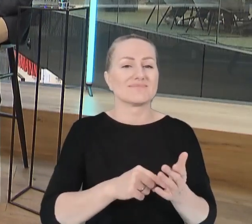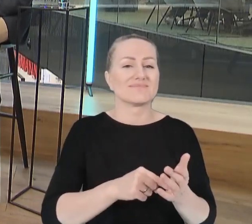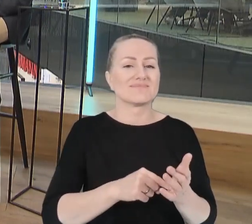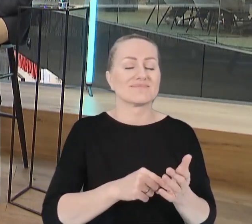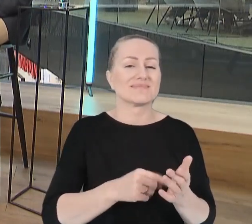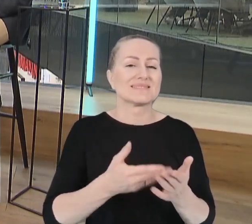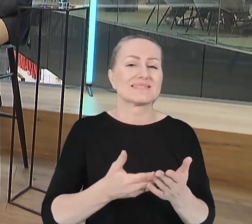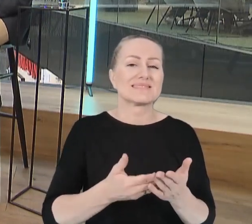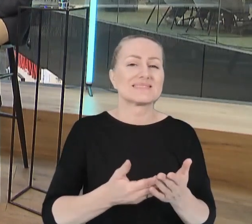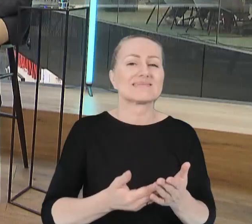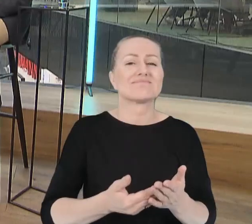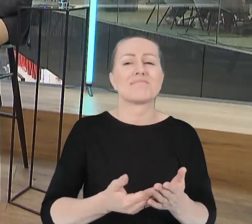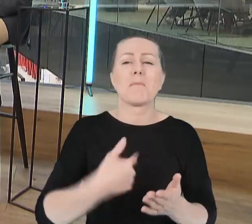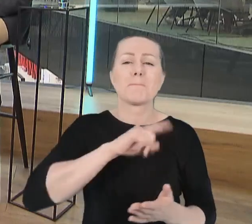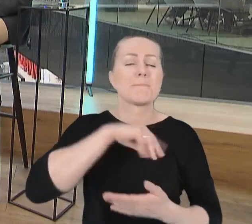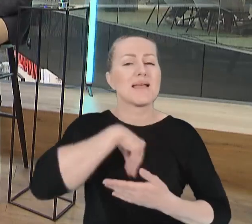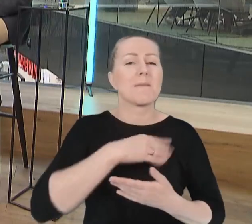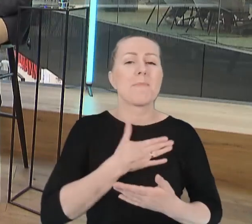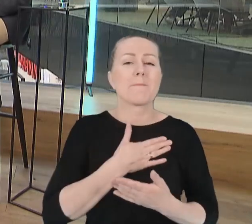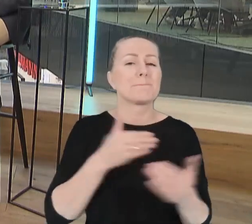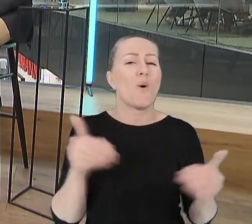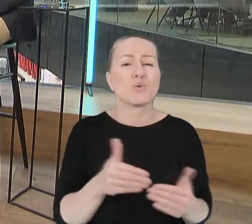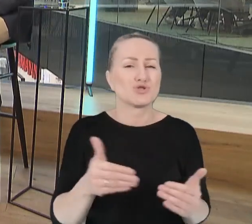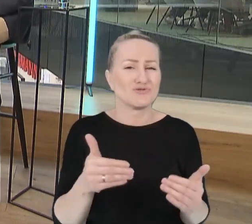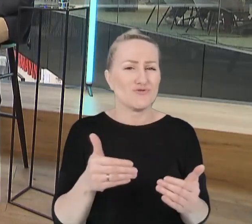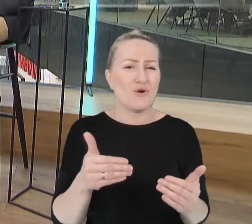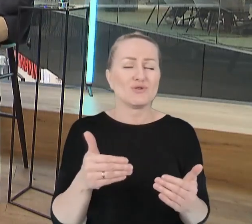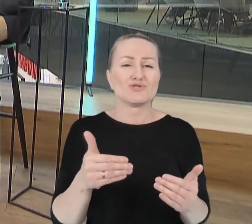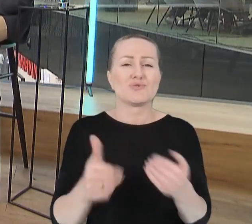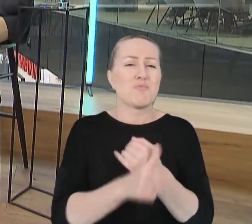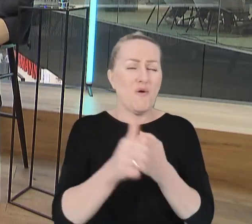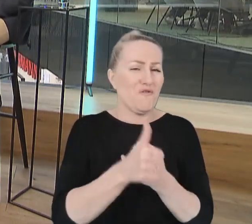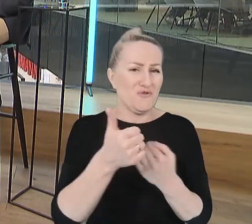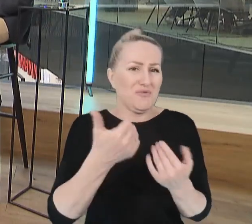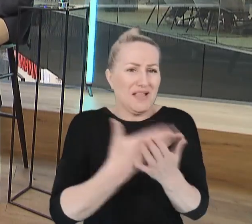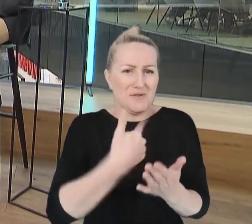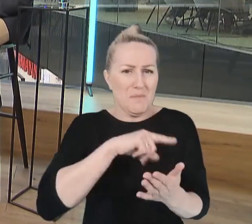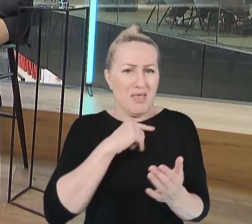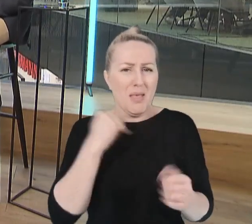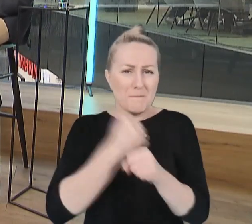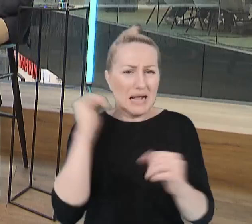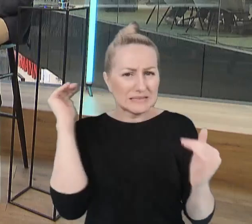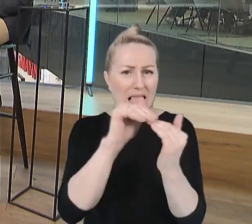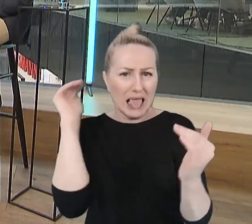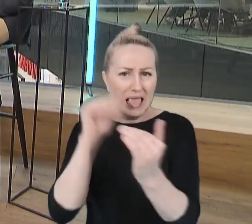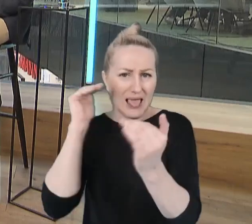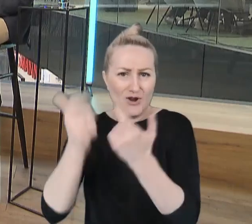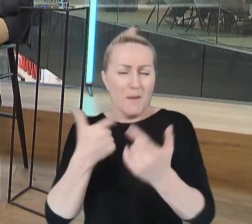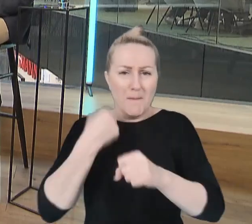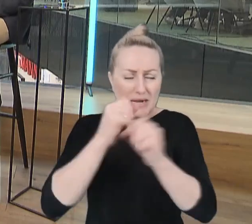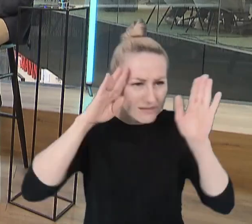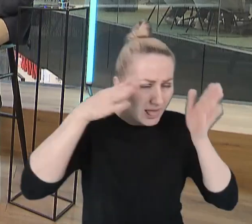są predyspozycje do tego, że my tak strasznie zachrzeniamy i jakby potrafimy zapracować się na śmierć. Co jest takiego w